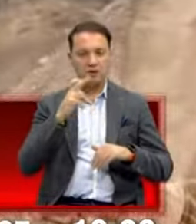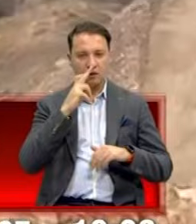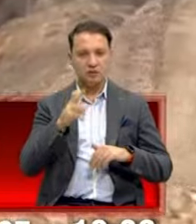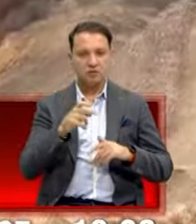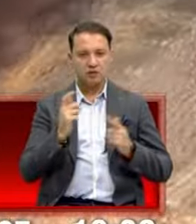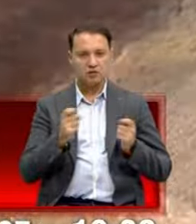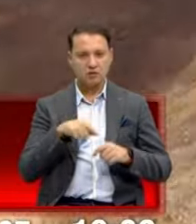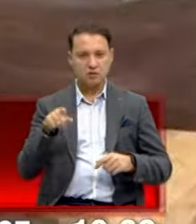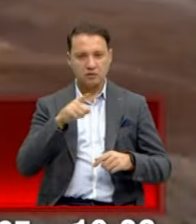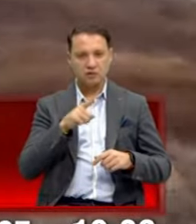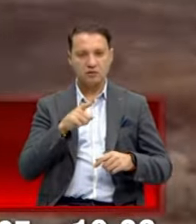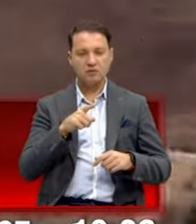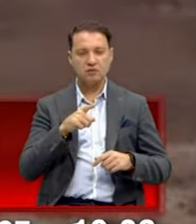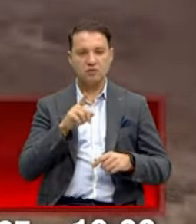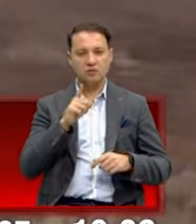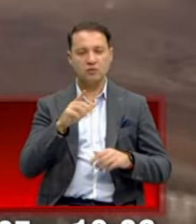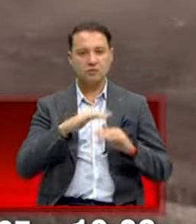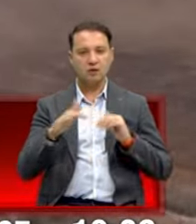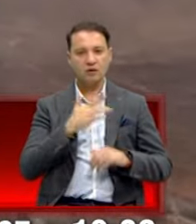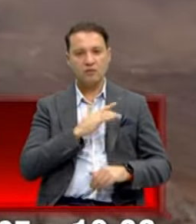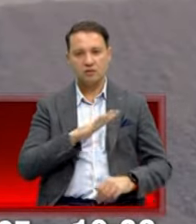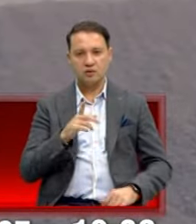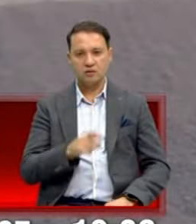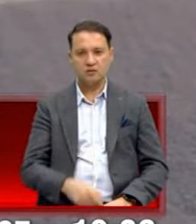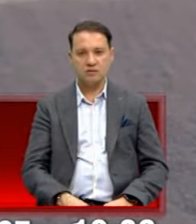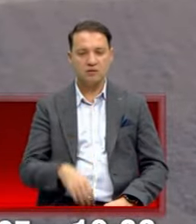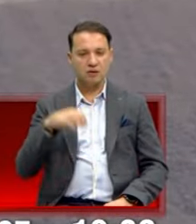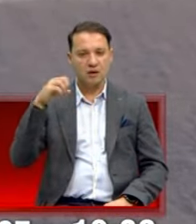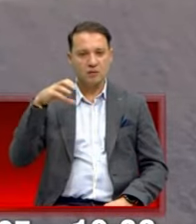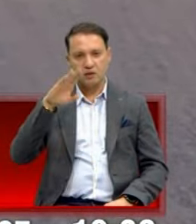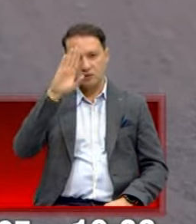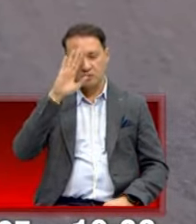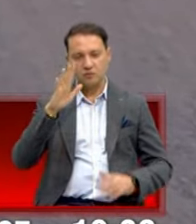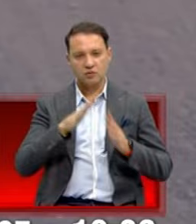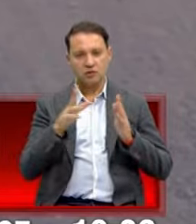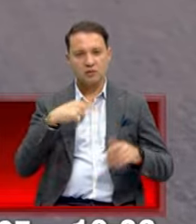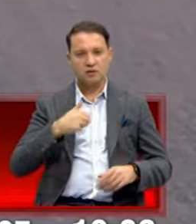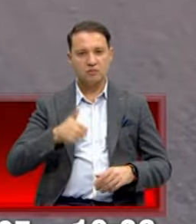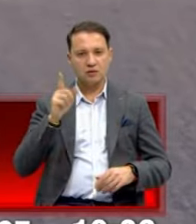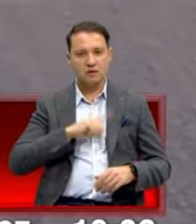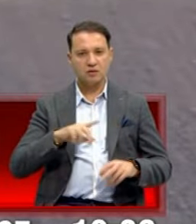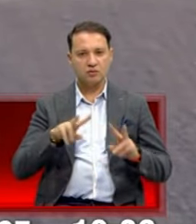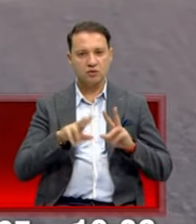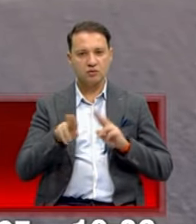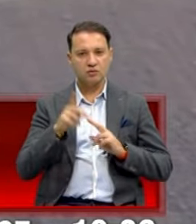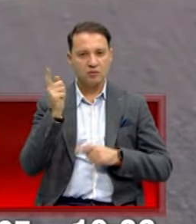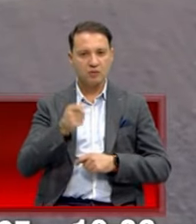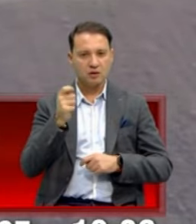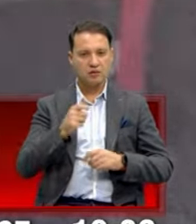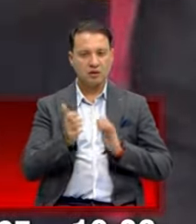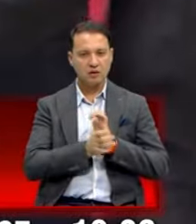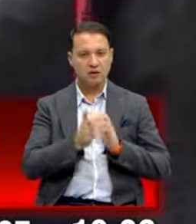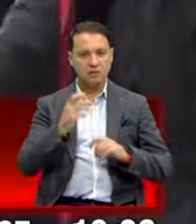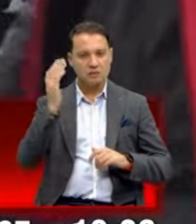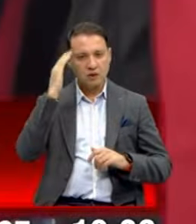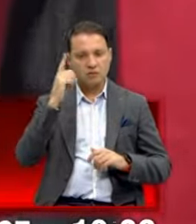aldatmaya çalışanları bu millet affetmeyecektir. AK Parti İstanbul Büyükşehir Belediye Başkan Adayı Kurum, madenci aileleri başta